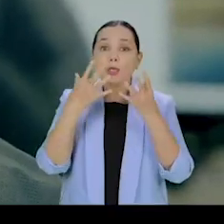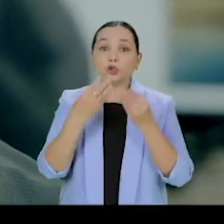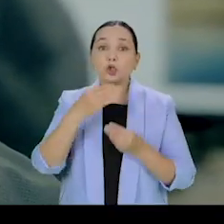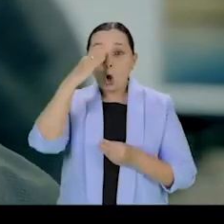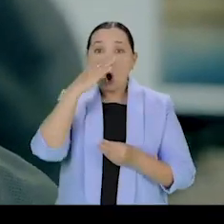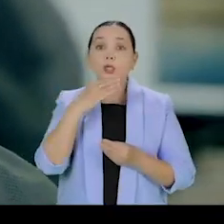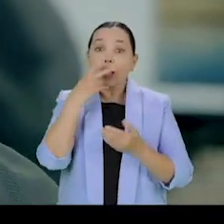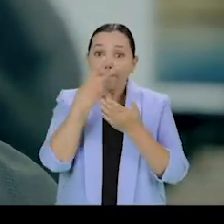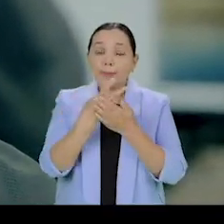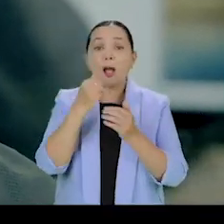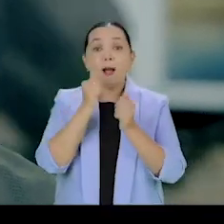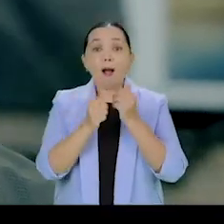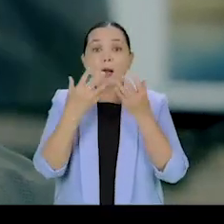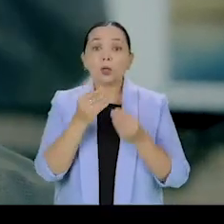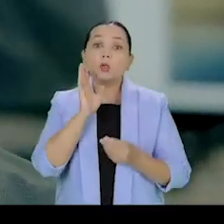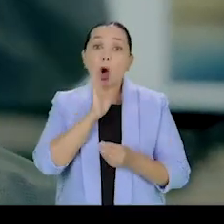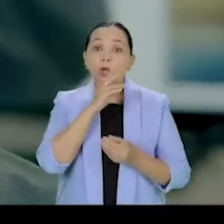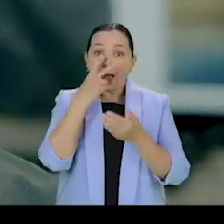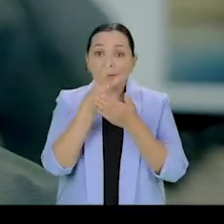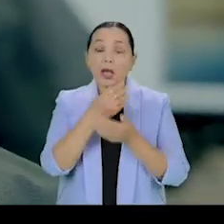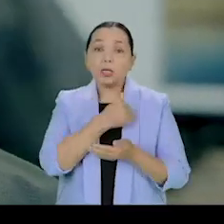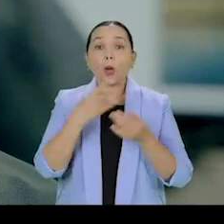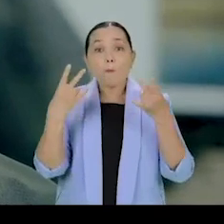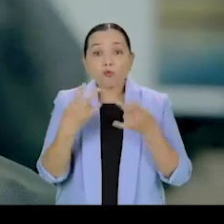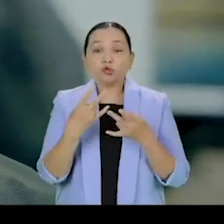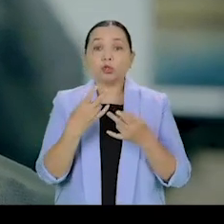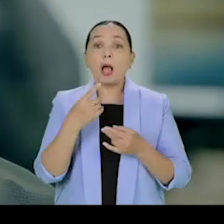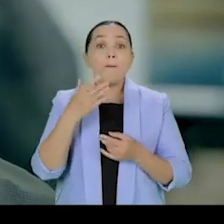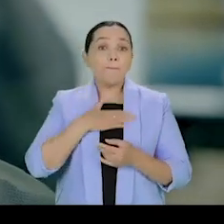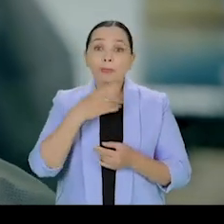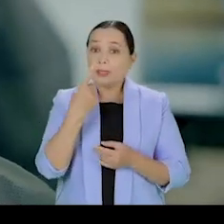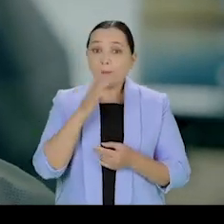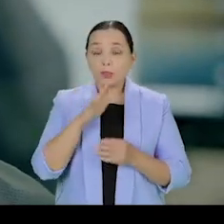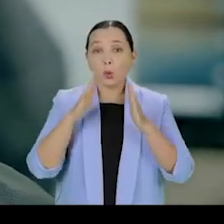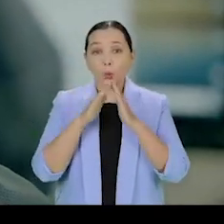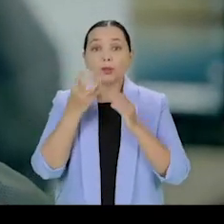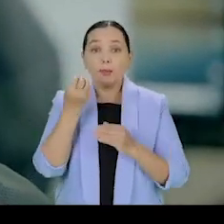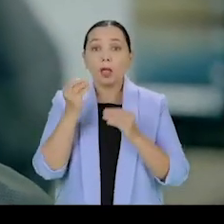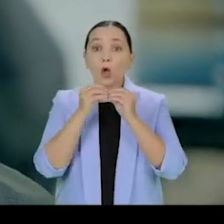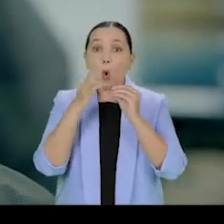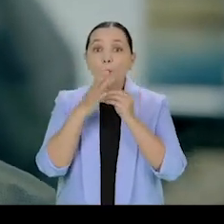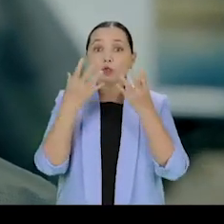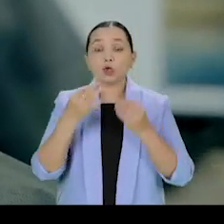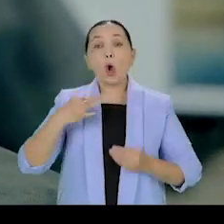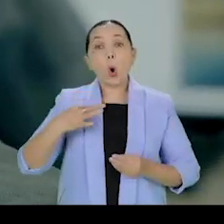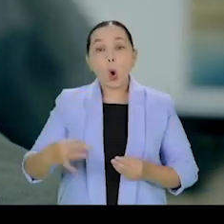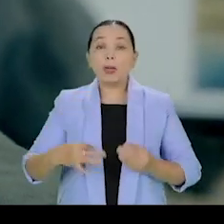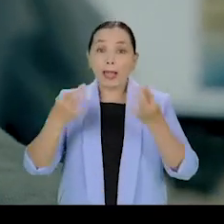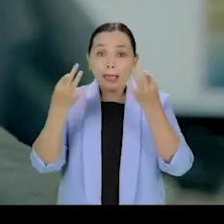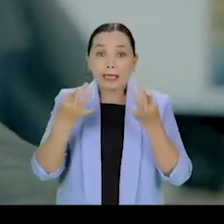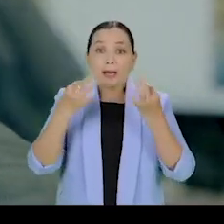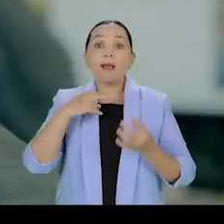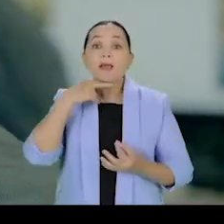ota mehriga, har kuni ona mehriga muhtojman. Aytgancha, bitta men emas. Uyda yana 15 kundan buyon o'g'li va